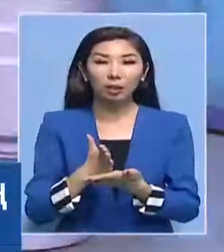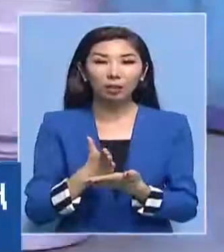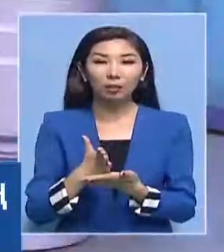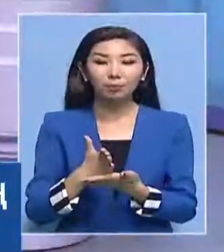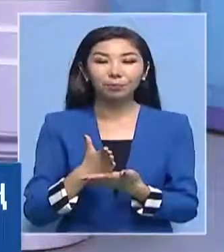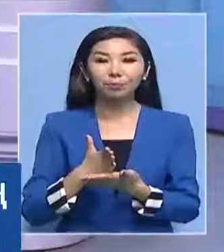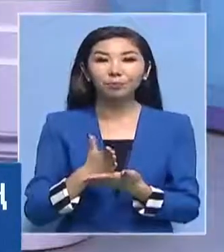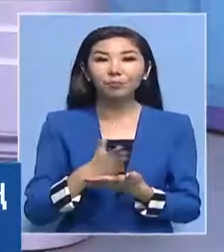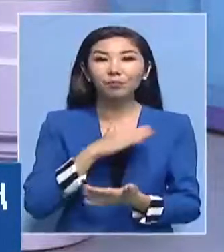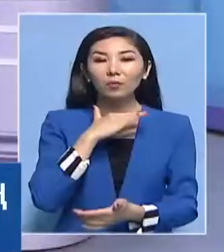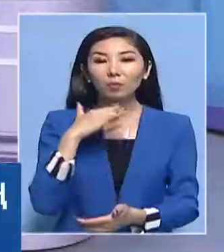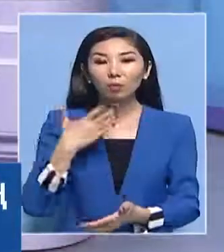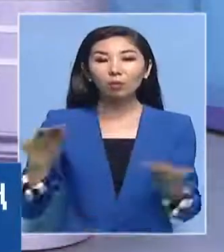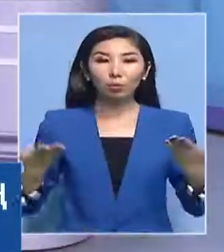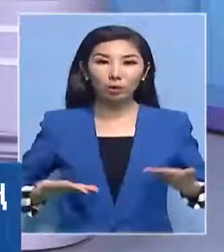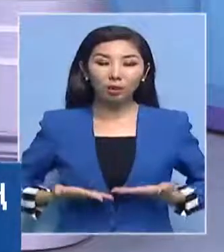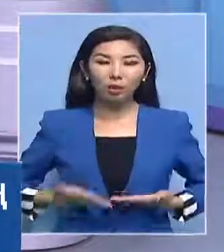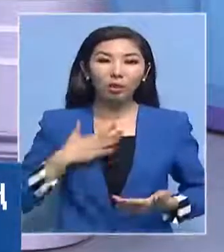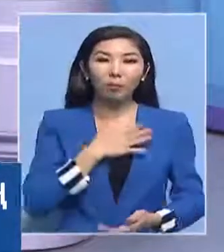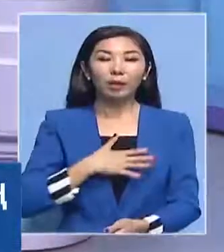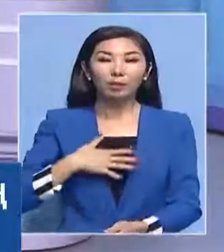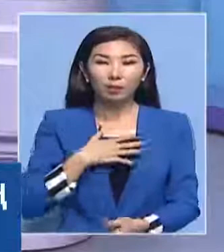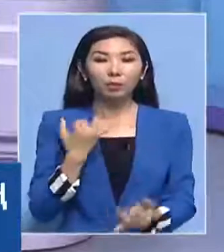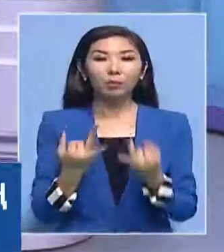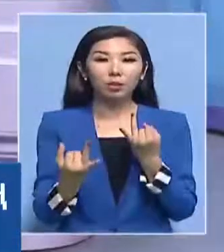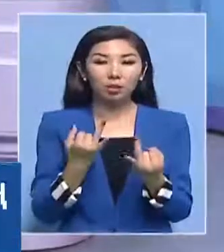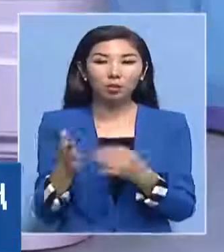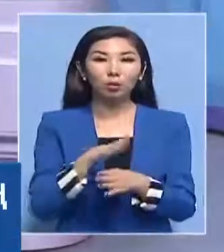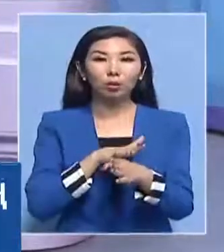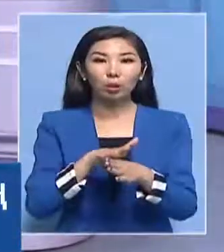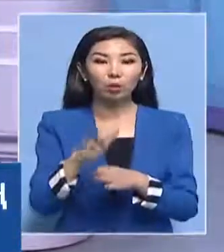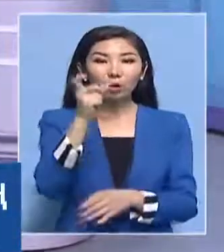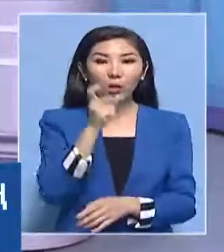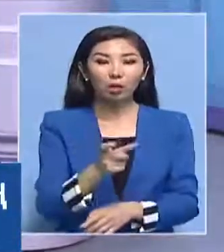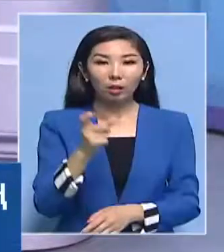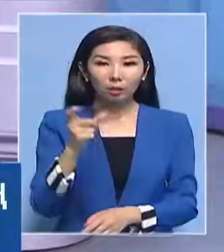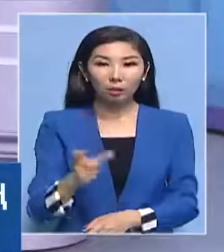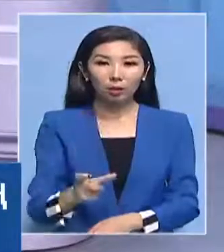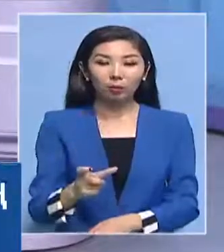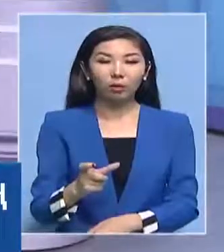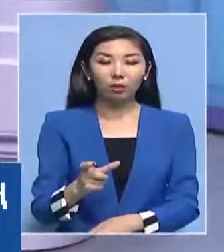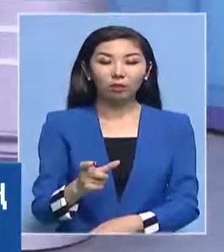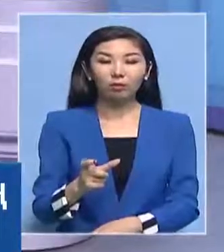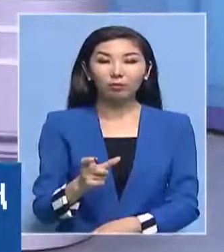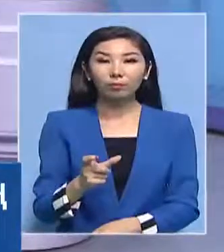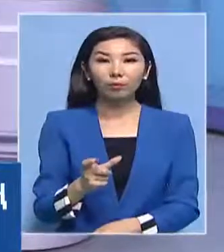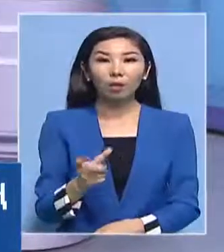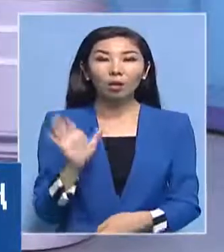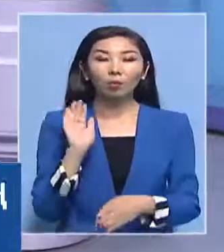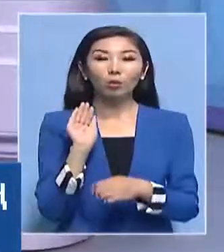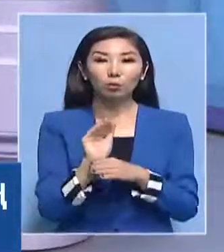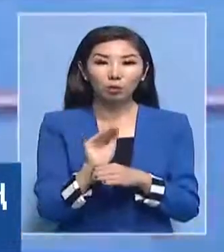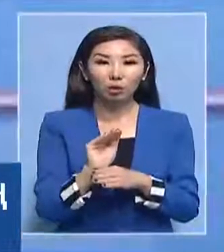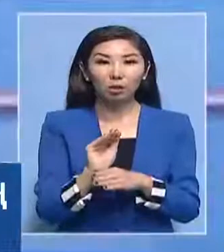жаңағы көптеген өмірлік маңызды мәселелері шешіліп, лауазымдық айлықақыларға қосымша